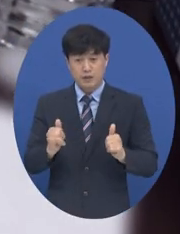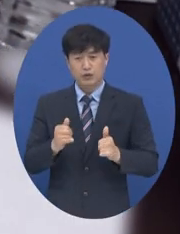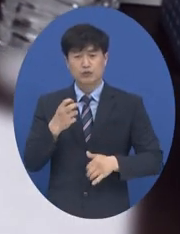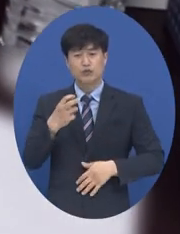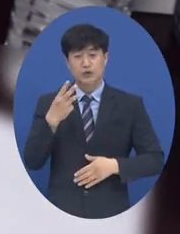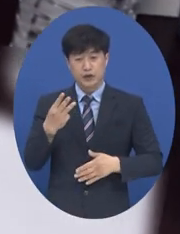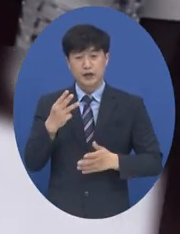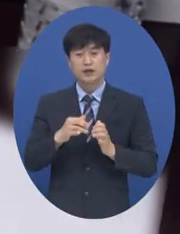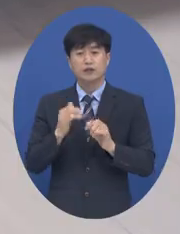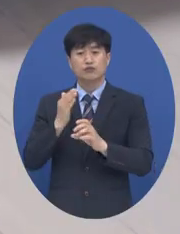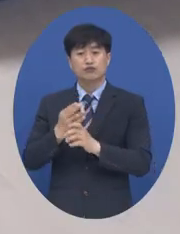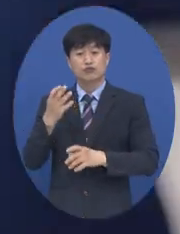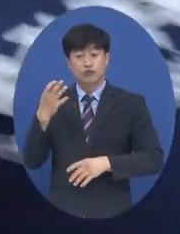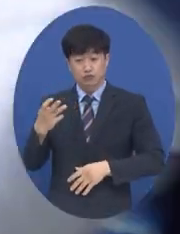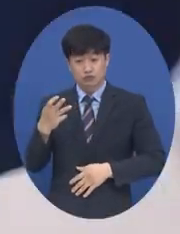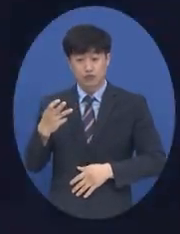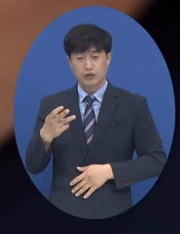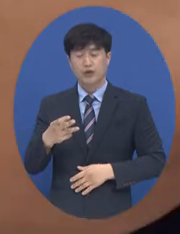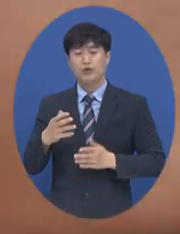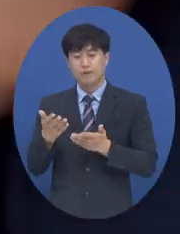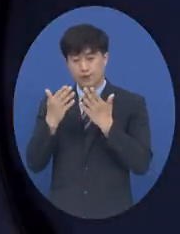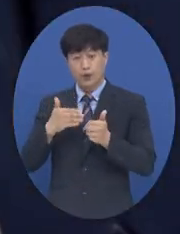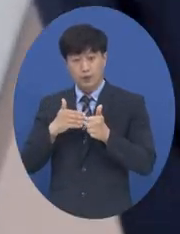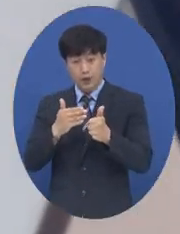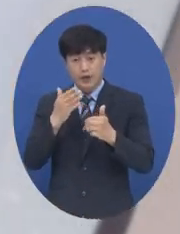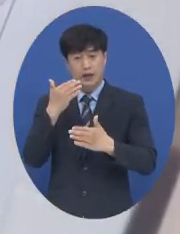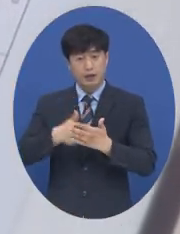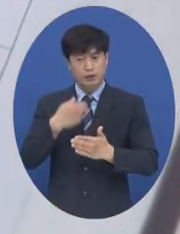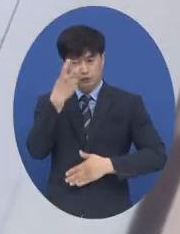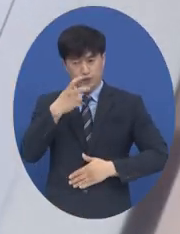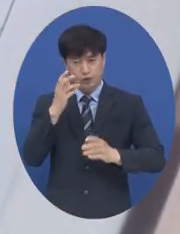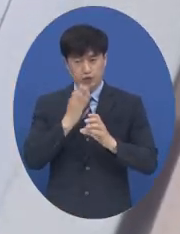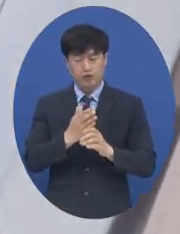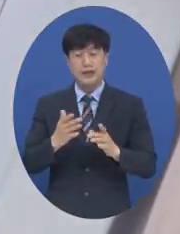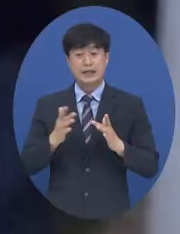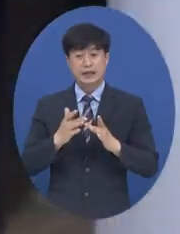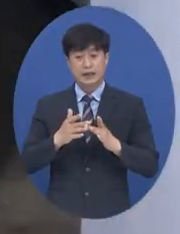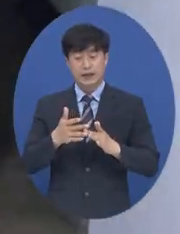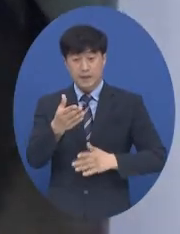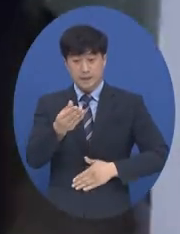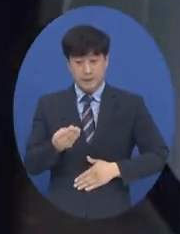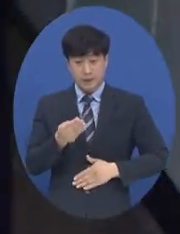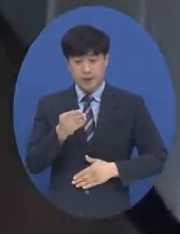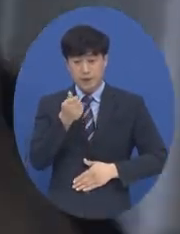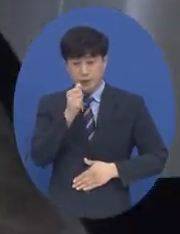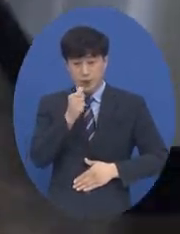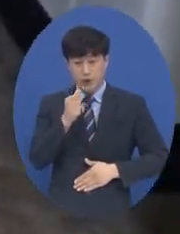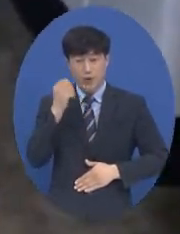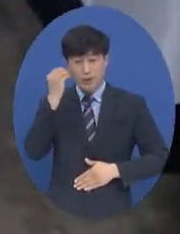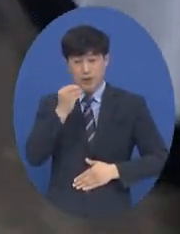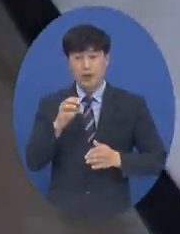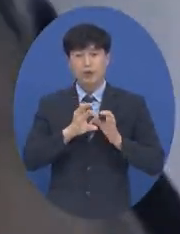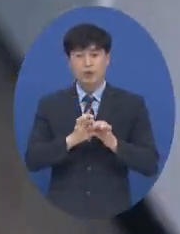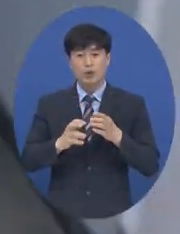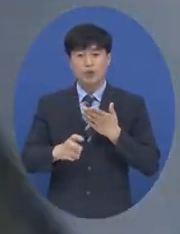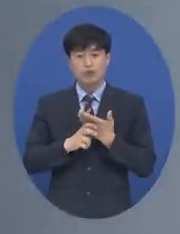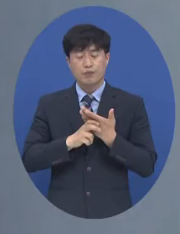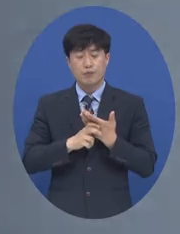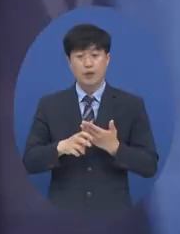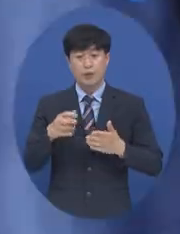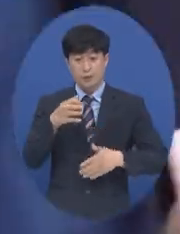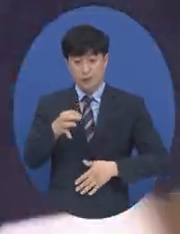검찰에 송치 됐고 나머지는 수사 중입니다 경기도는 인터넷 대출 중개 사이트를 통한 불법 사금융 과